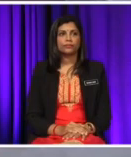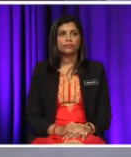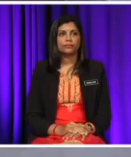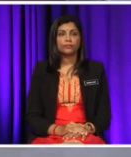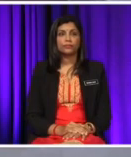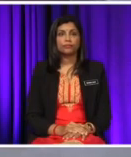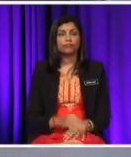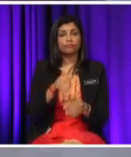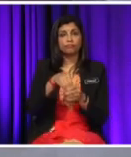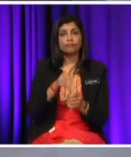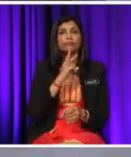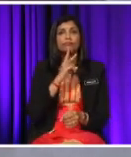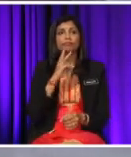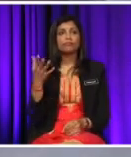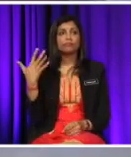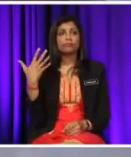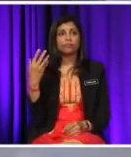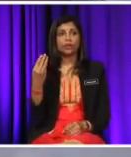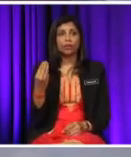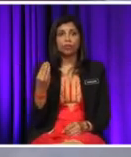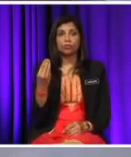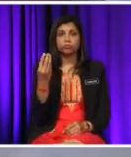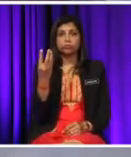nih semakin mengembang